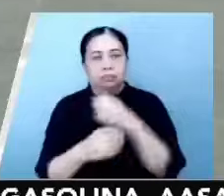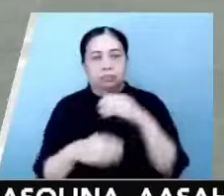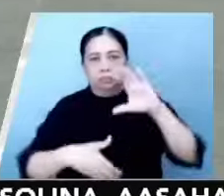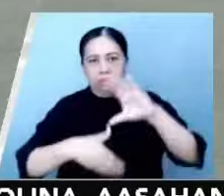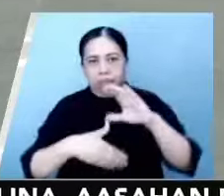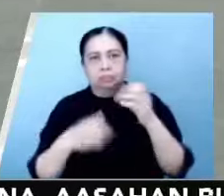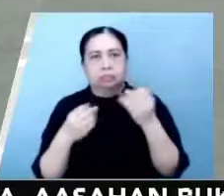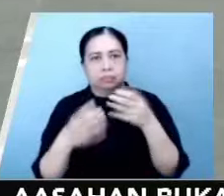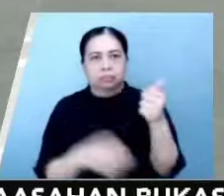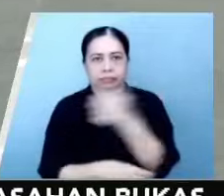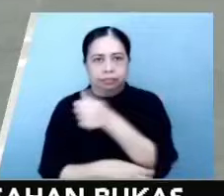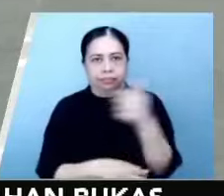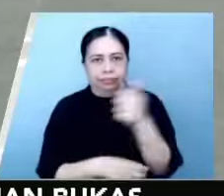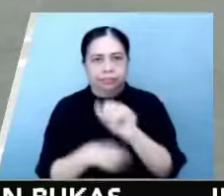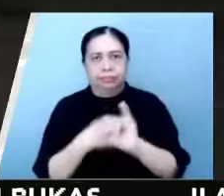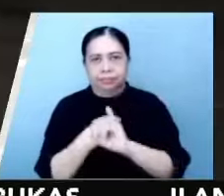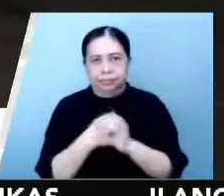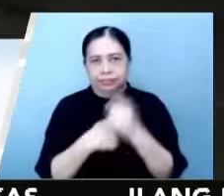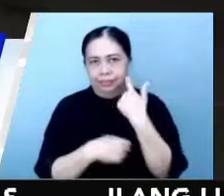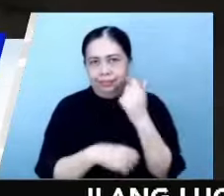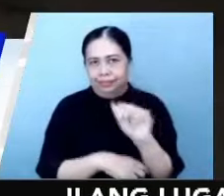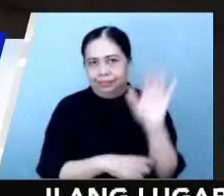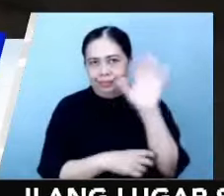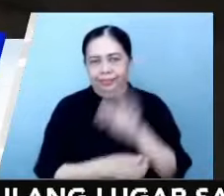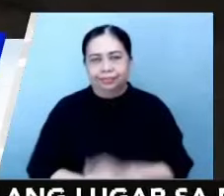ng mga jeepney.